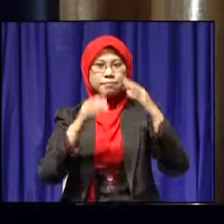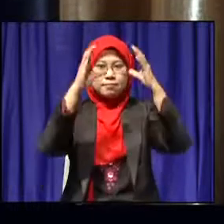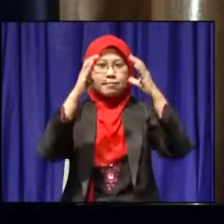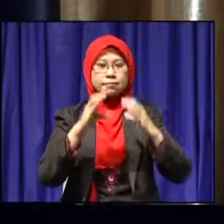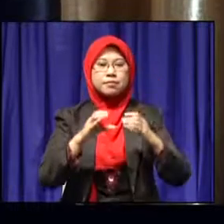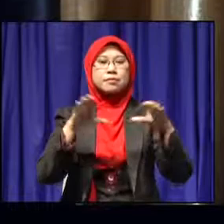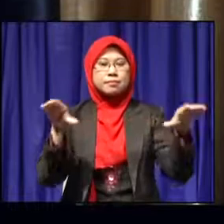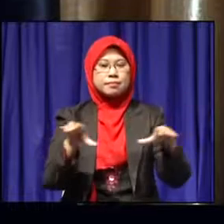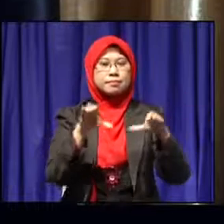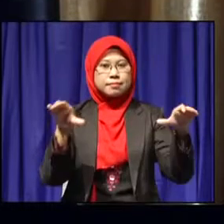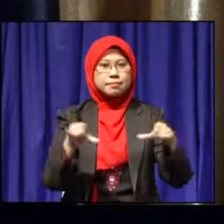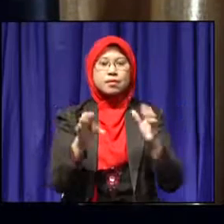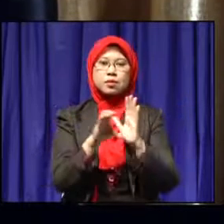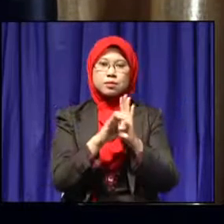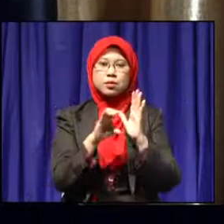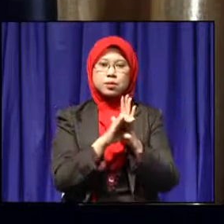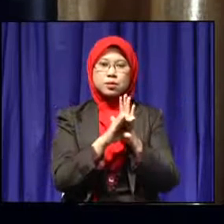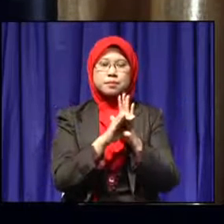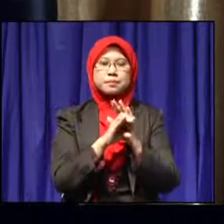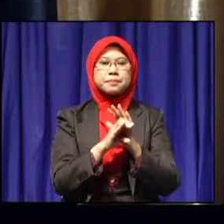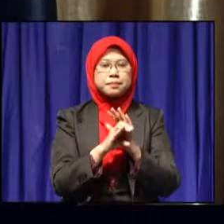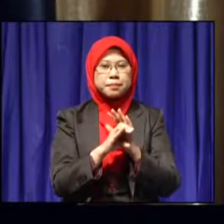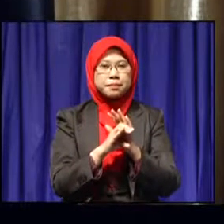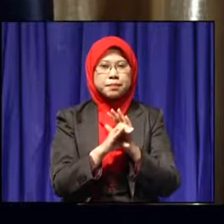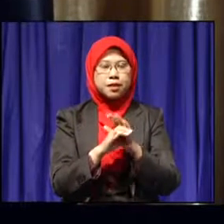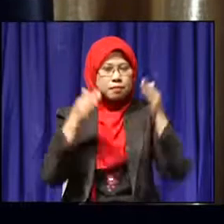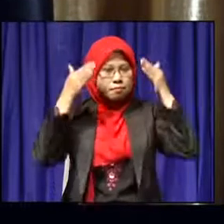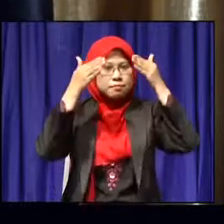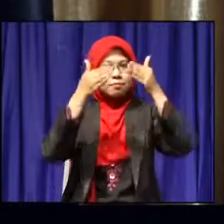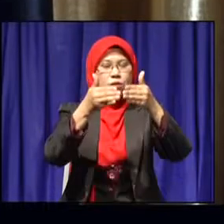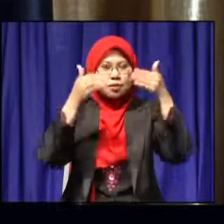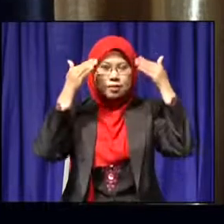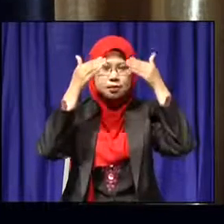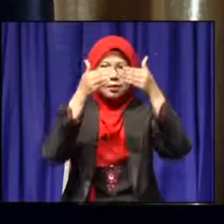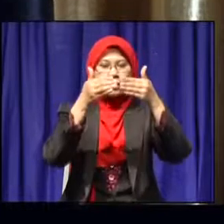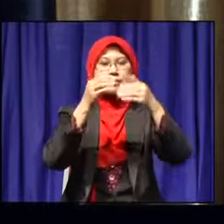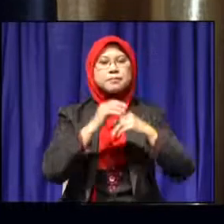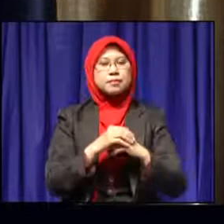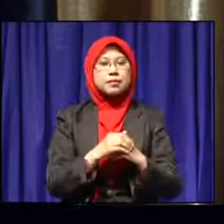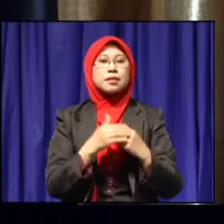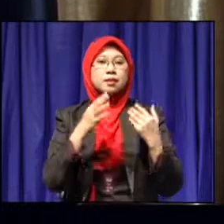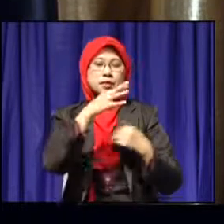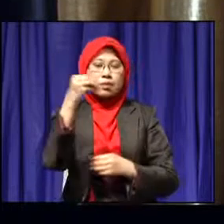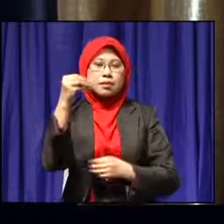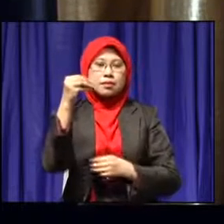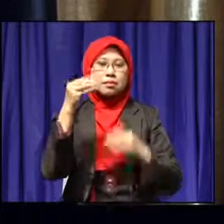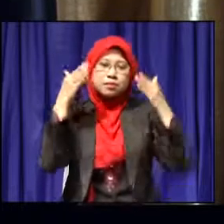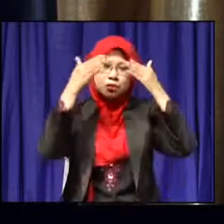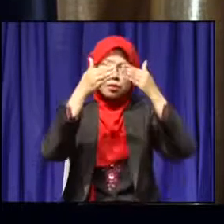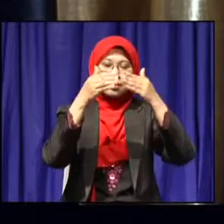sebagai contoh pendekatannya inquiring fokus pada tempat dan juga fokus kepada